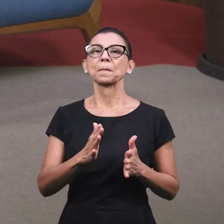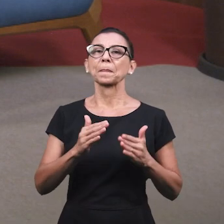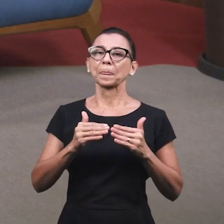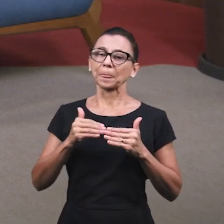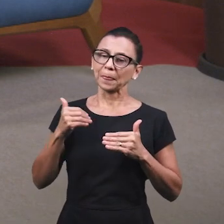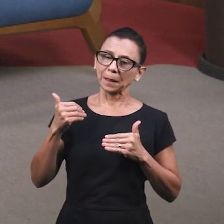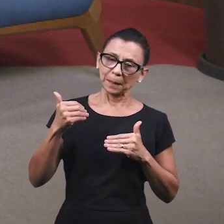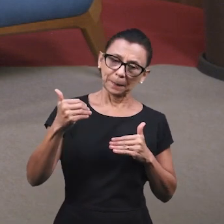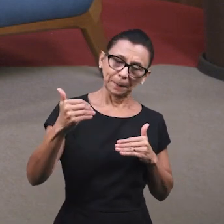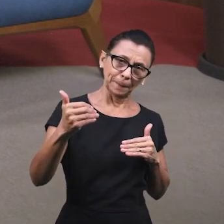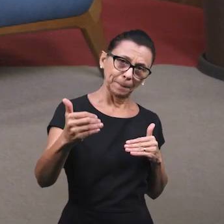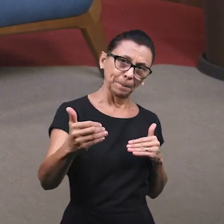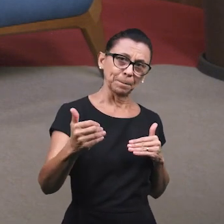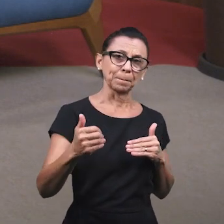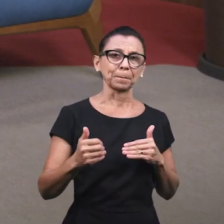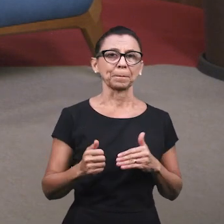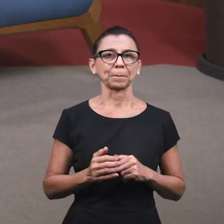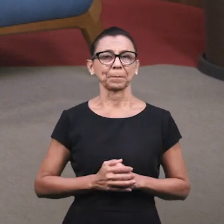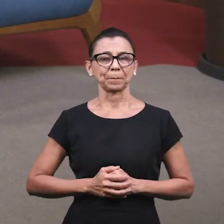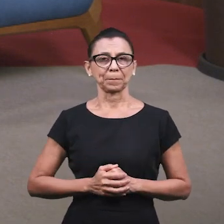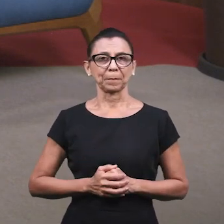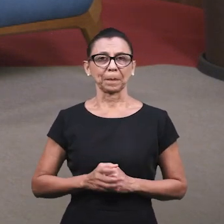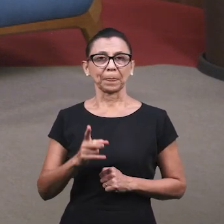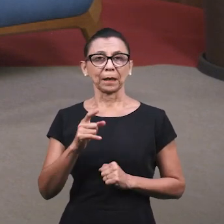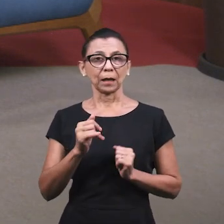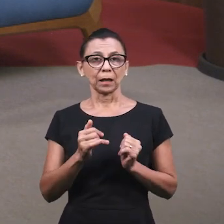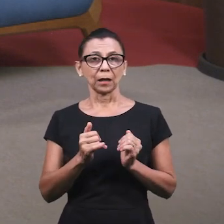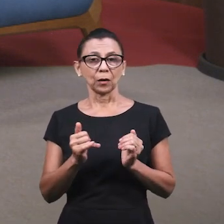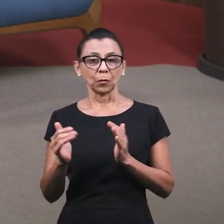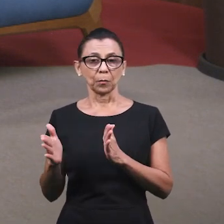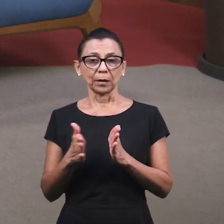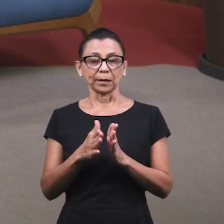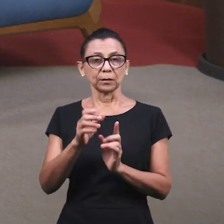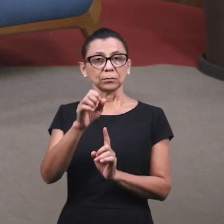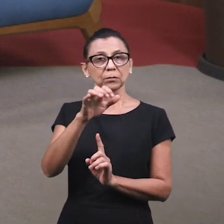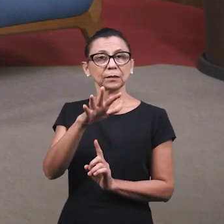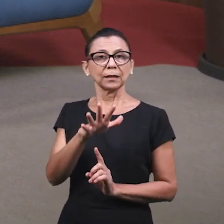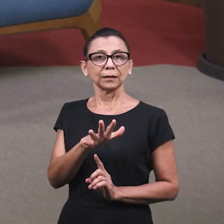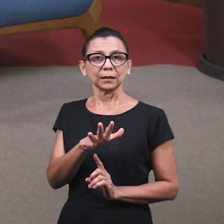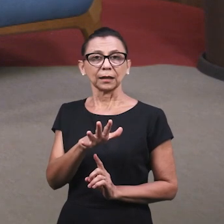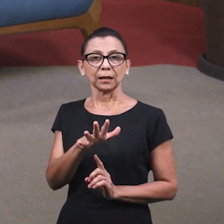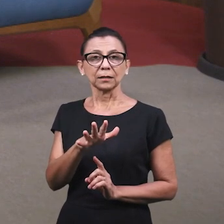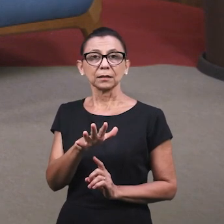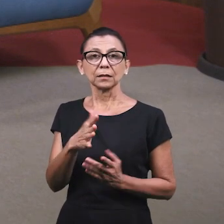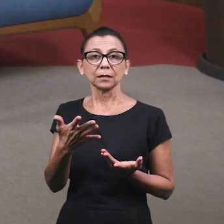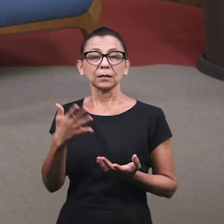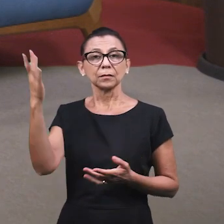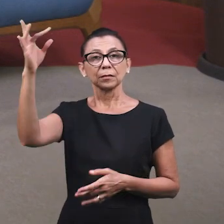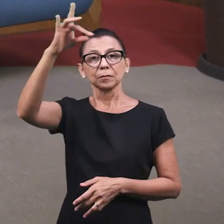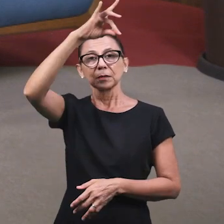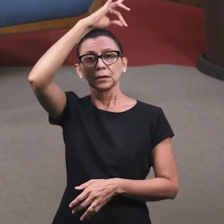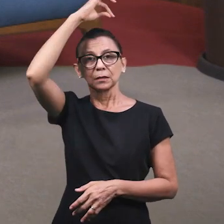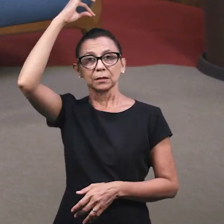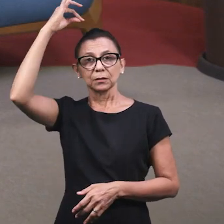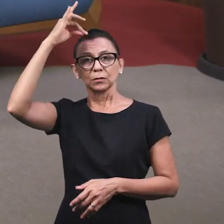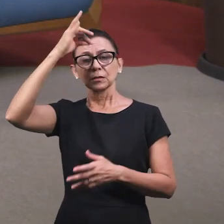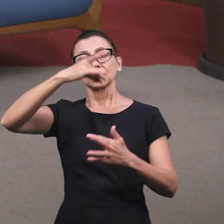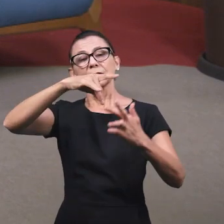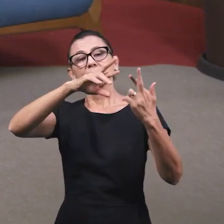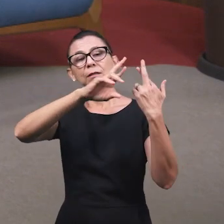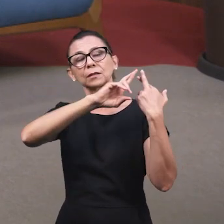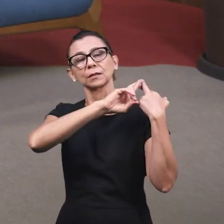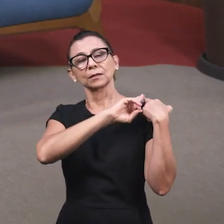Pentecôte. Donc, on commence la période appelée de la grâce, où le Saint-Esprit était responsable